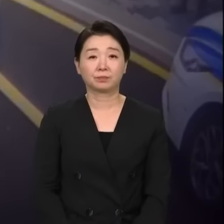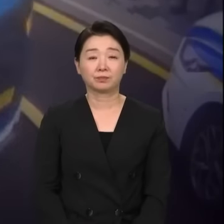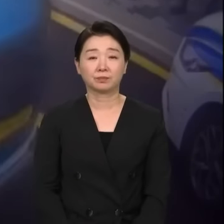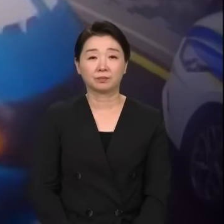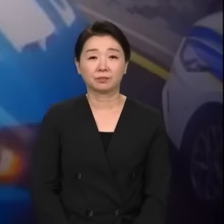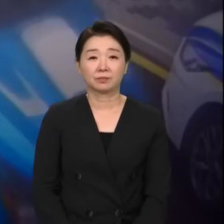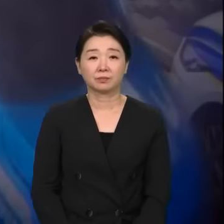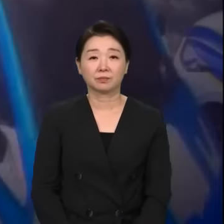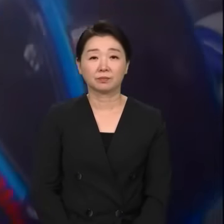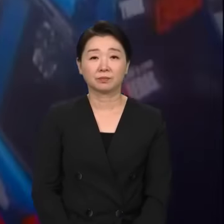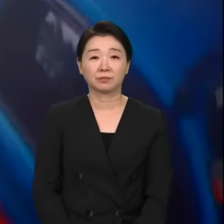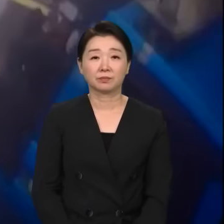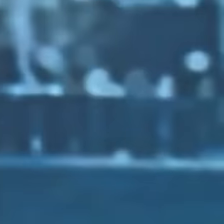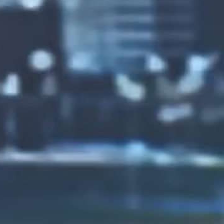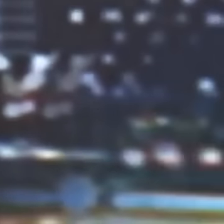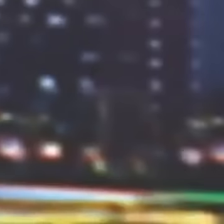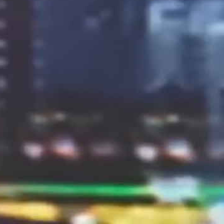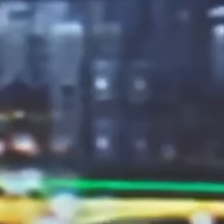이세현입니다.